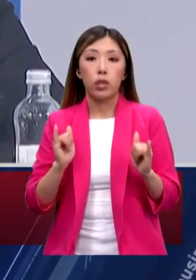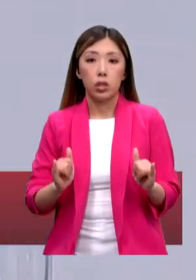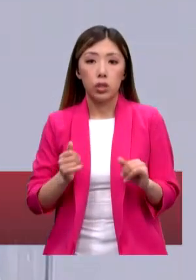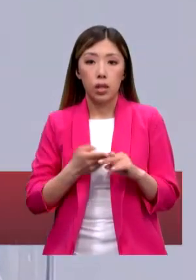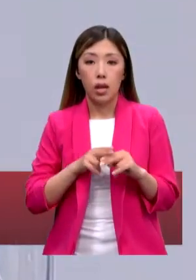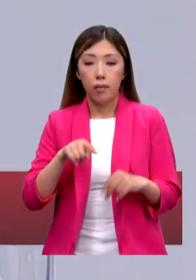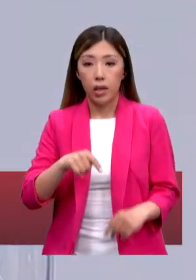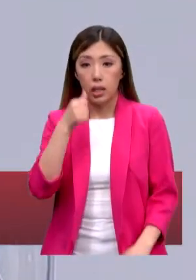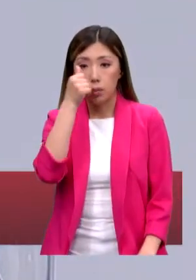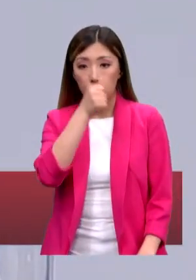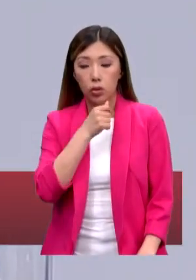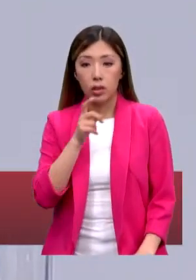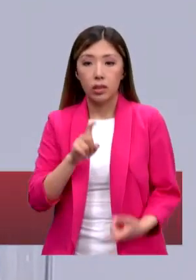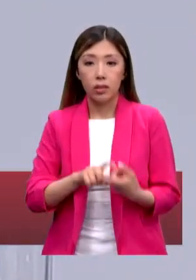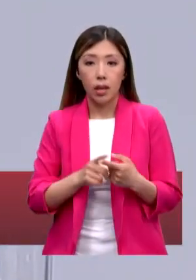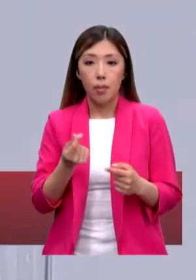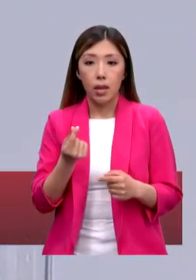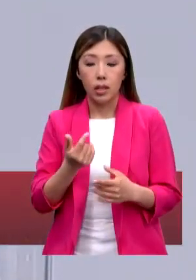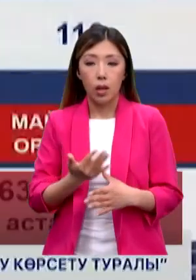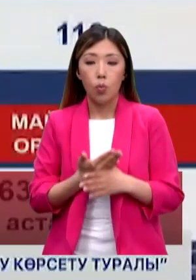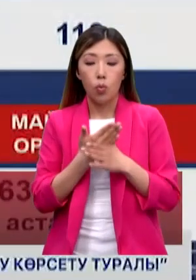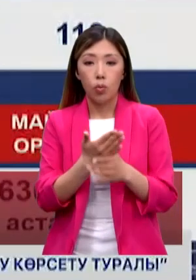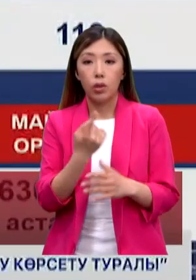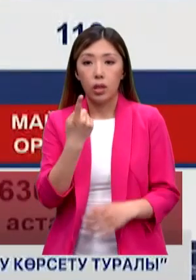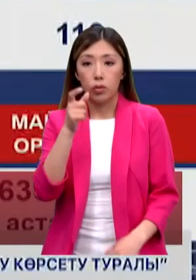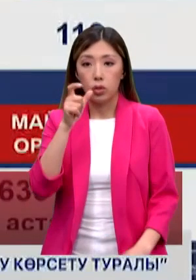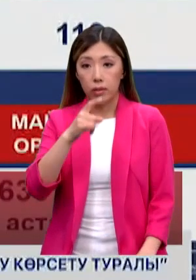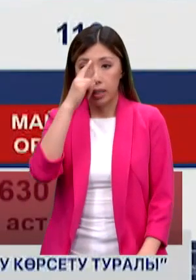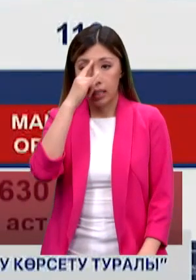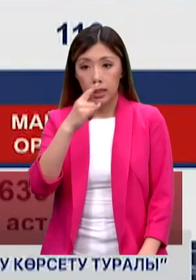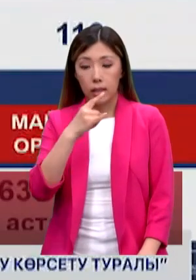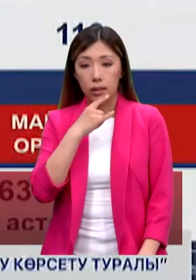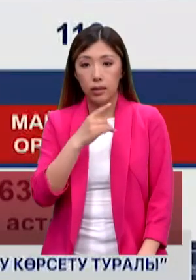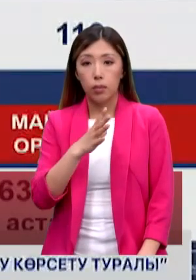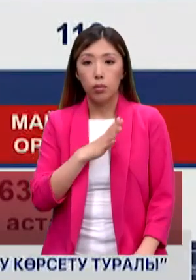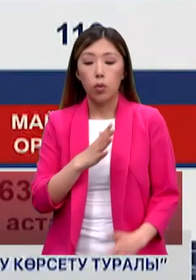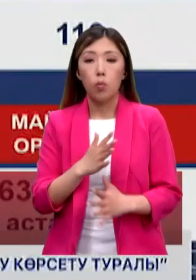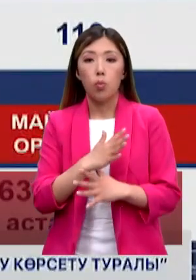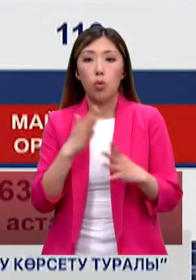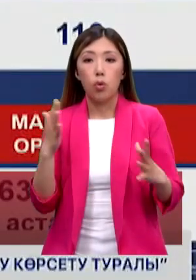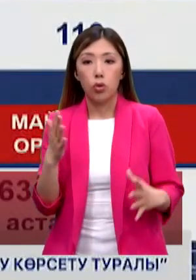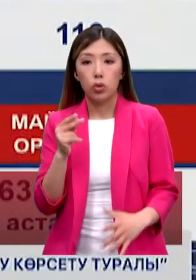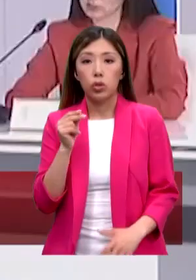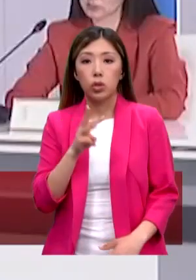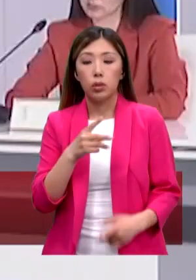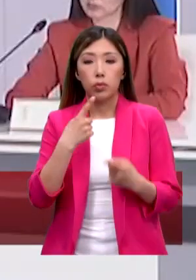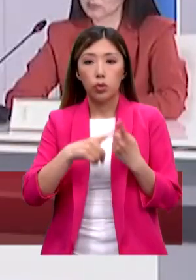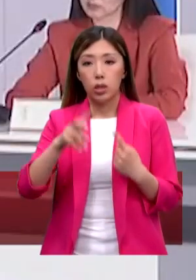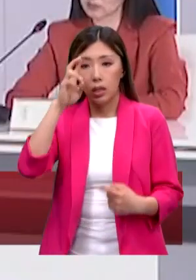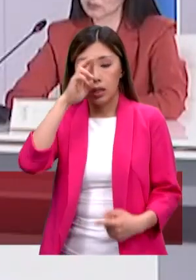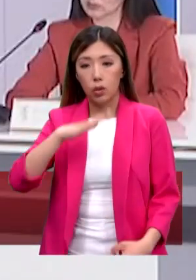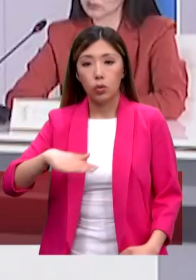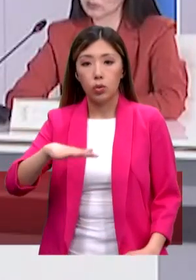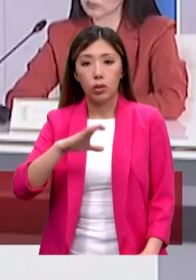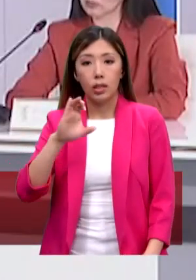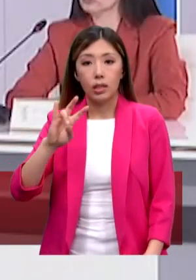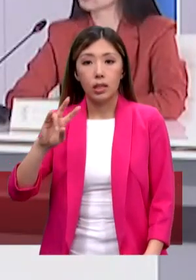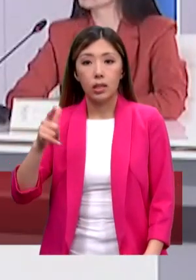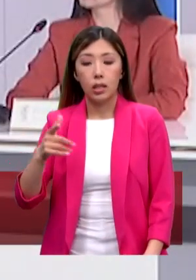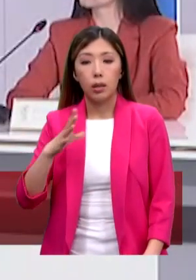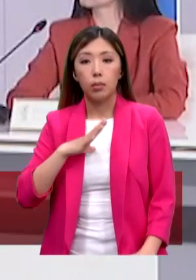году размер материальной помощи на одного человека в Казахстане оказался намного выше, чем в остальных странах СНГ, и